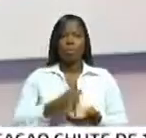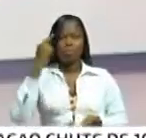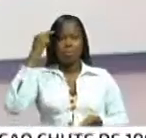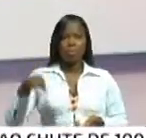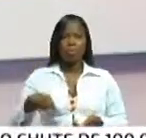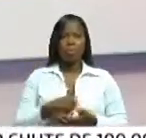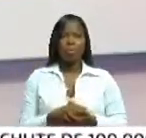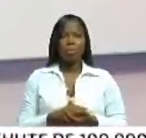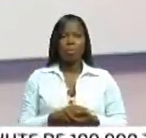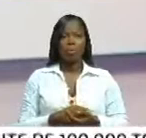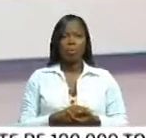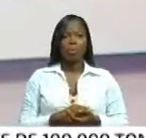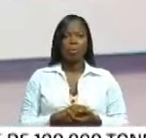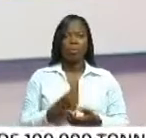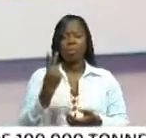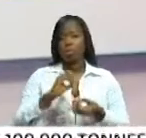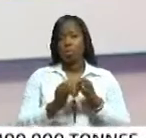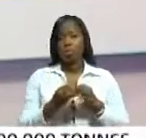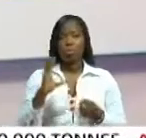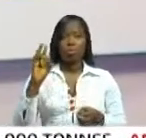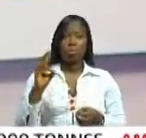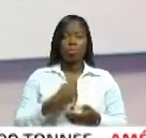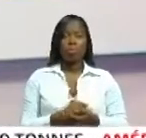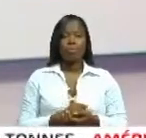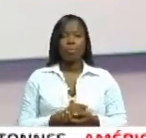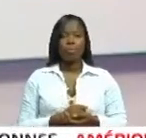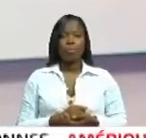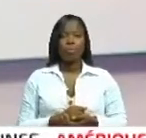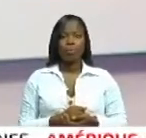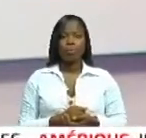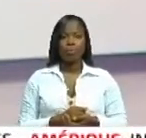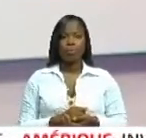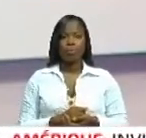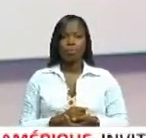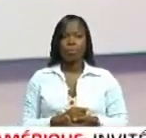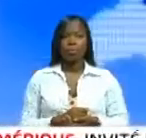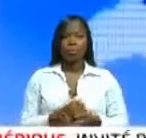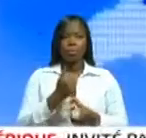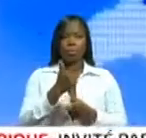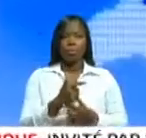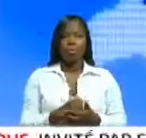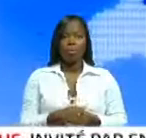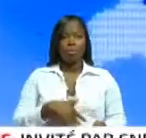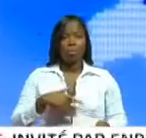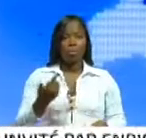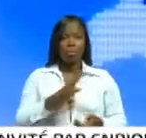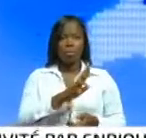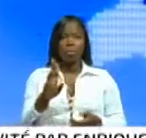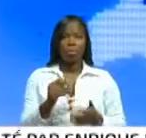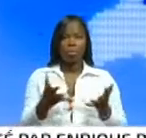c'est peu de 3 à 7 ce peu tard mais le plus que ça alors à votre avis y at il une volonté